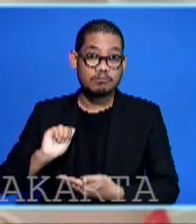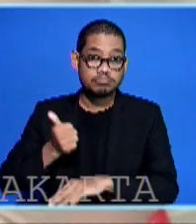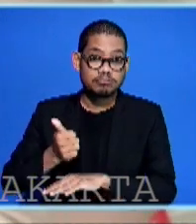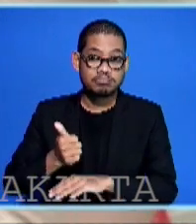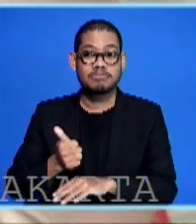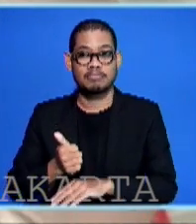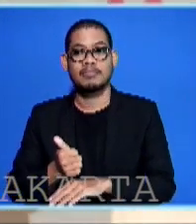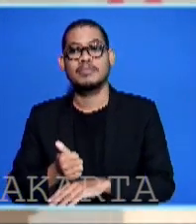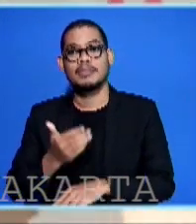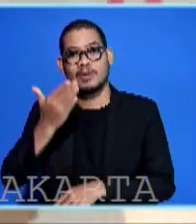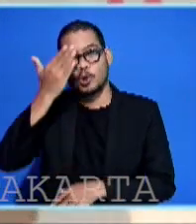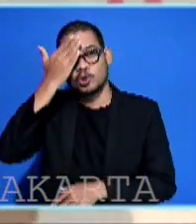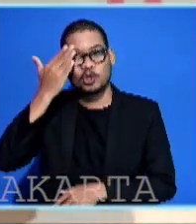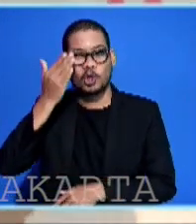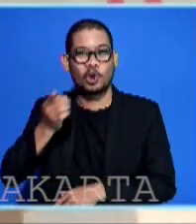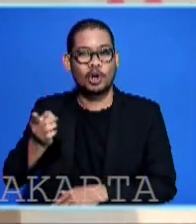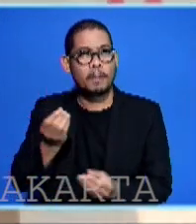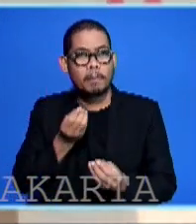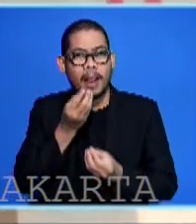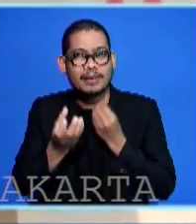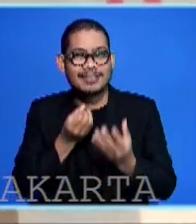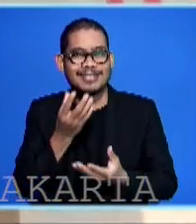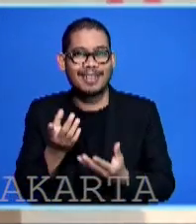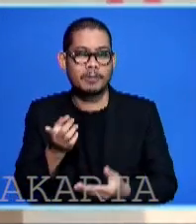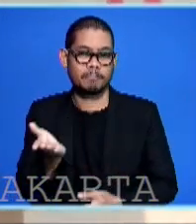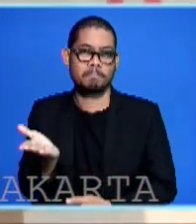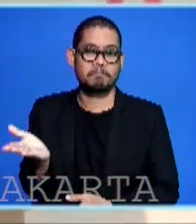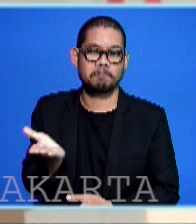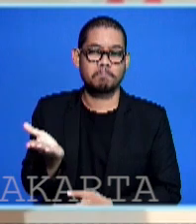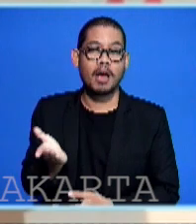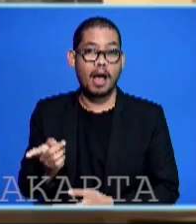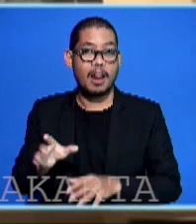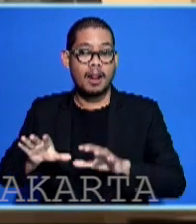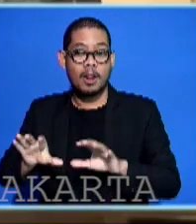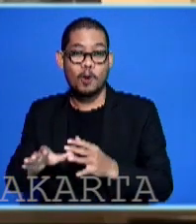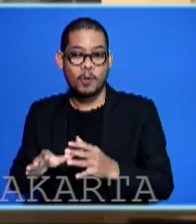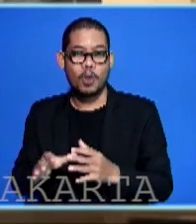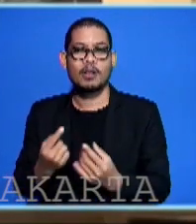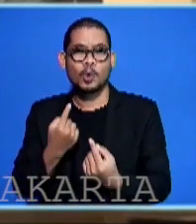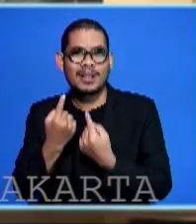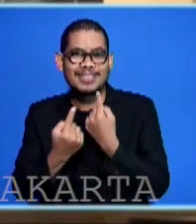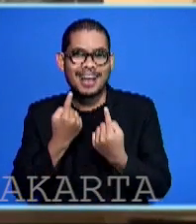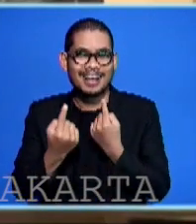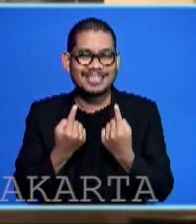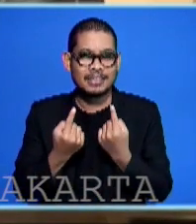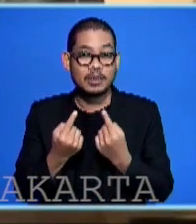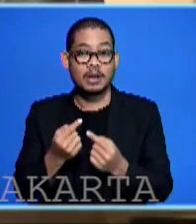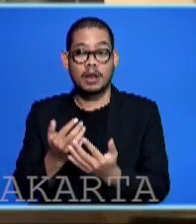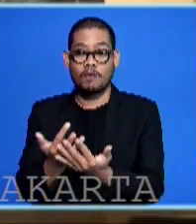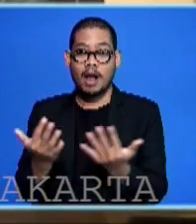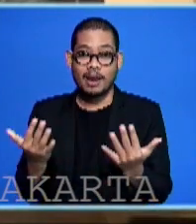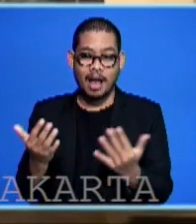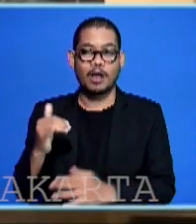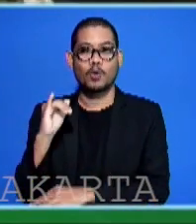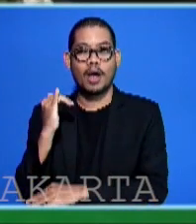Yogyakarta menegiat kali ini sebagai ruang konsolidasi bagi masyarakat lintas sektor di Yogyakarta di tengah